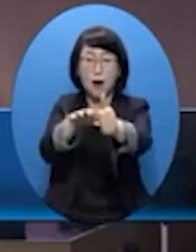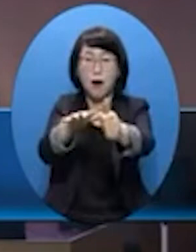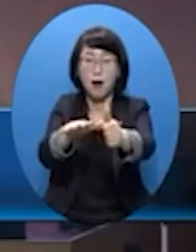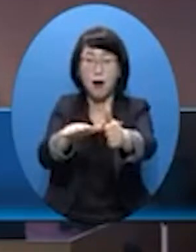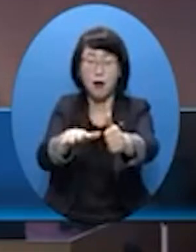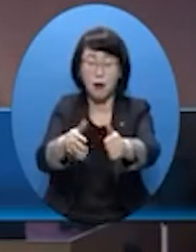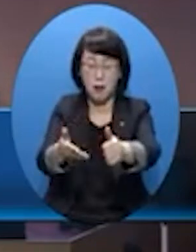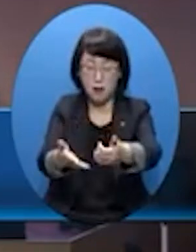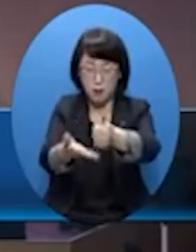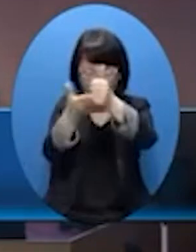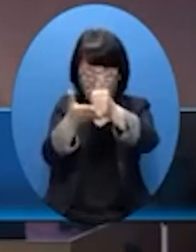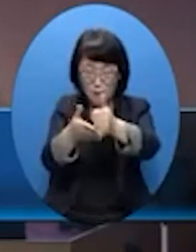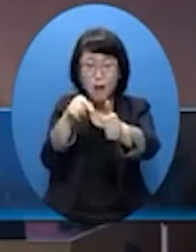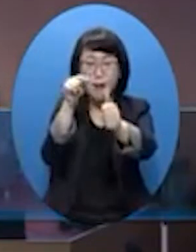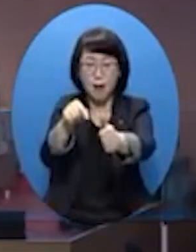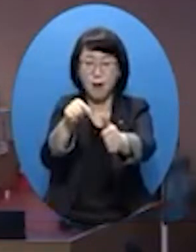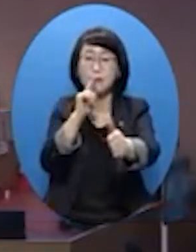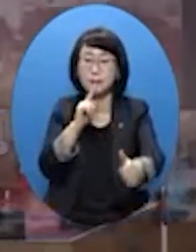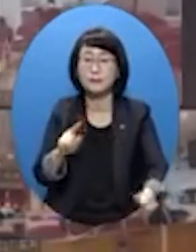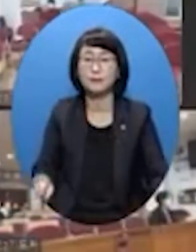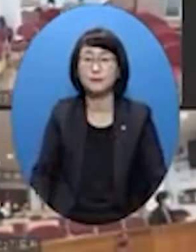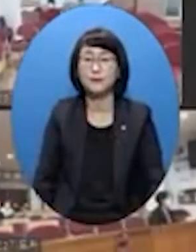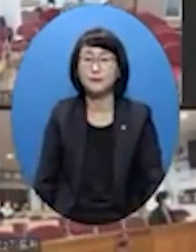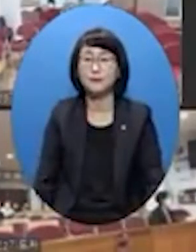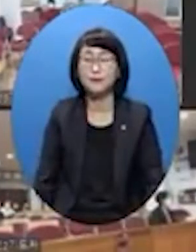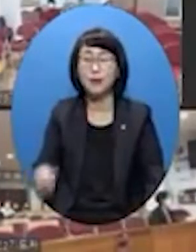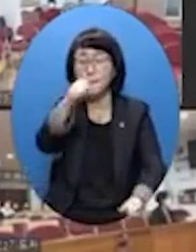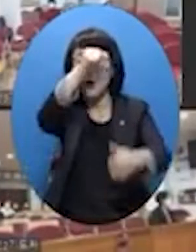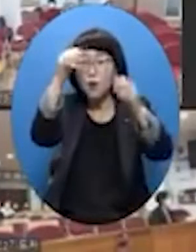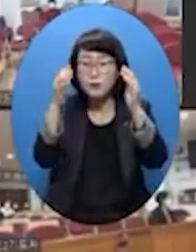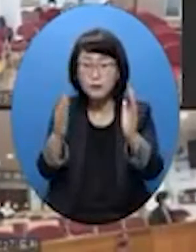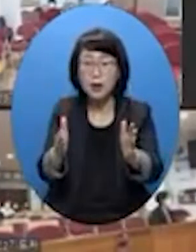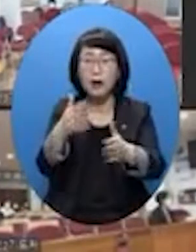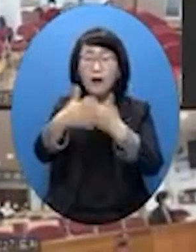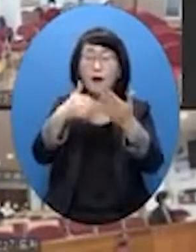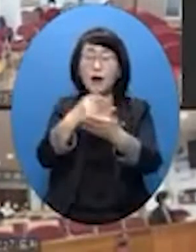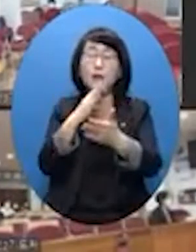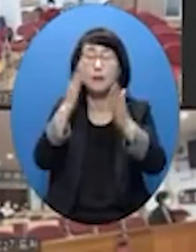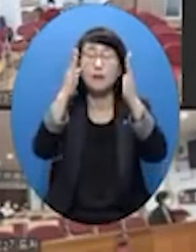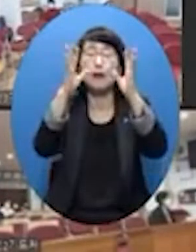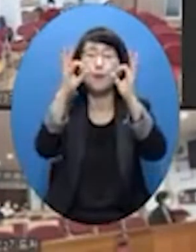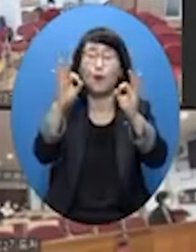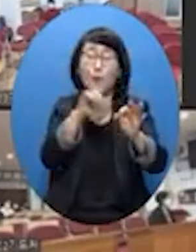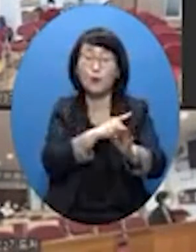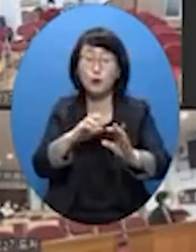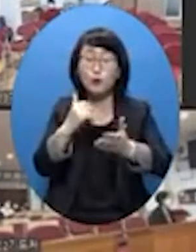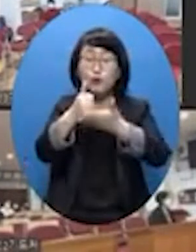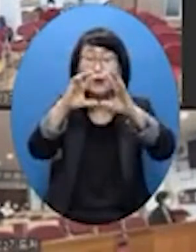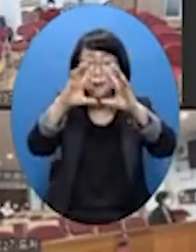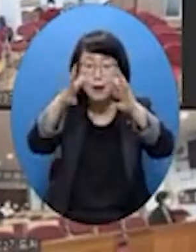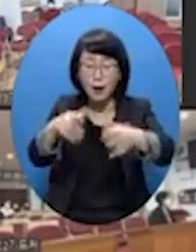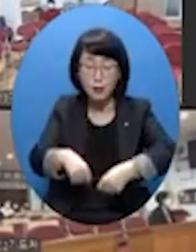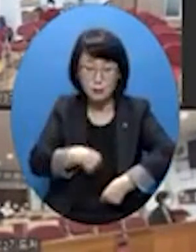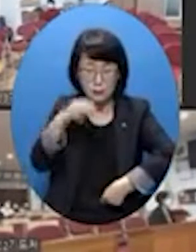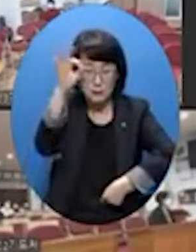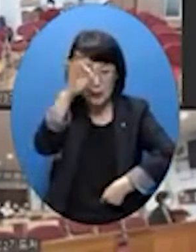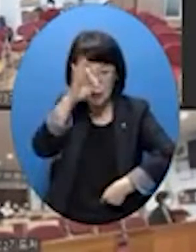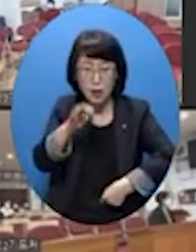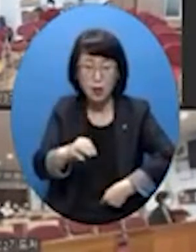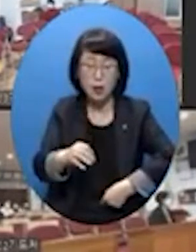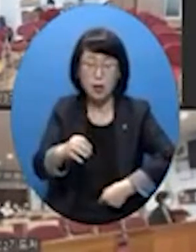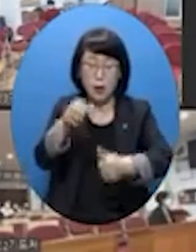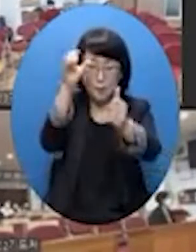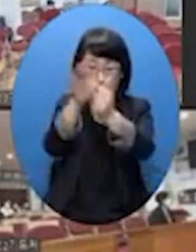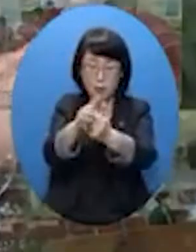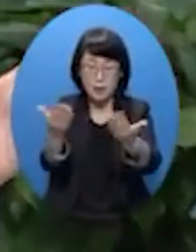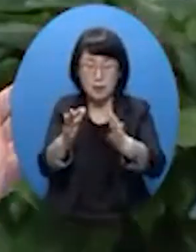경우 할지니라 한평생 하나님만 바라보고 먼저 그의 나라와 그 의를 구하며 맡겨진 데 칙서를